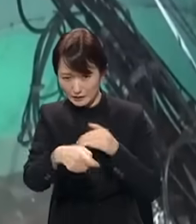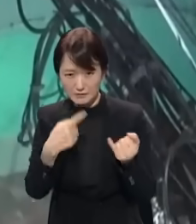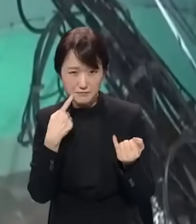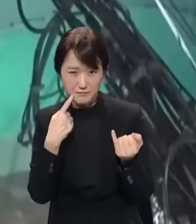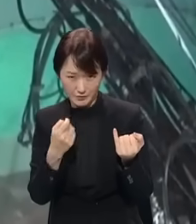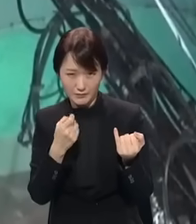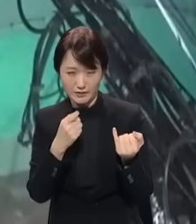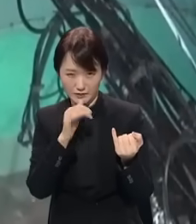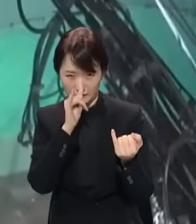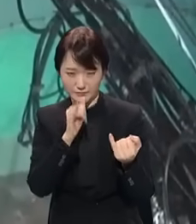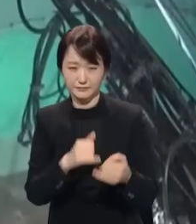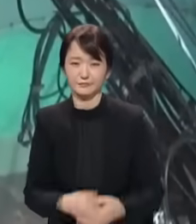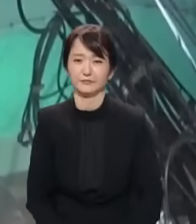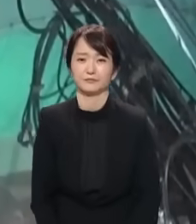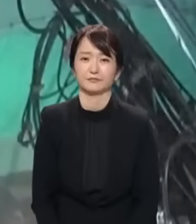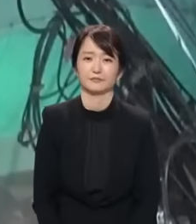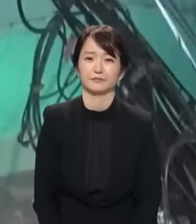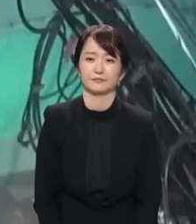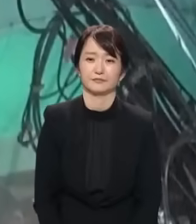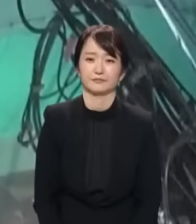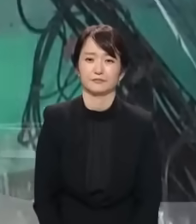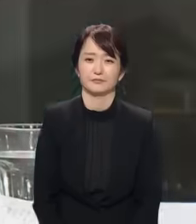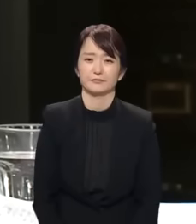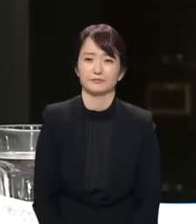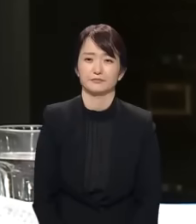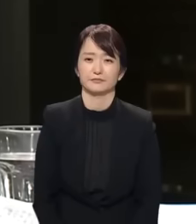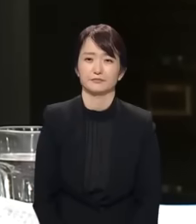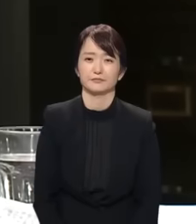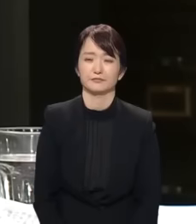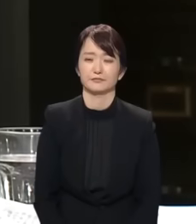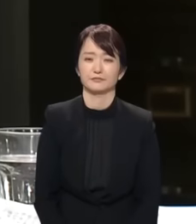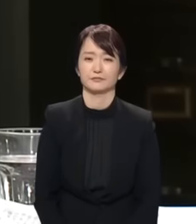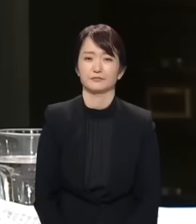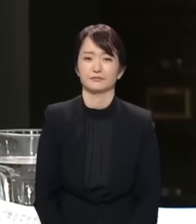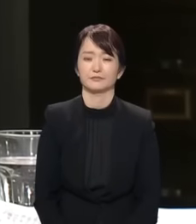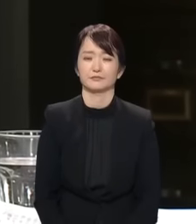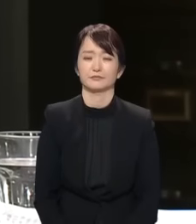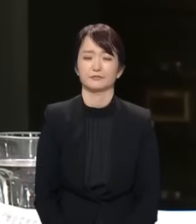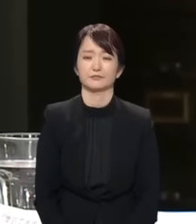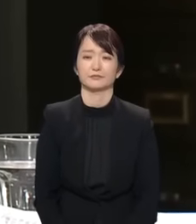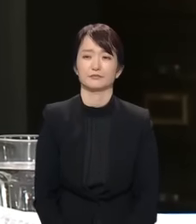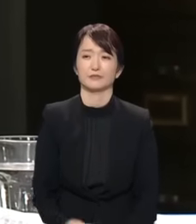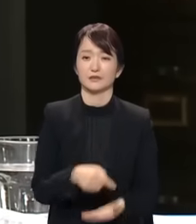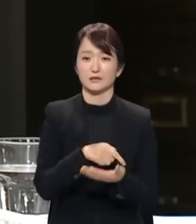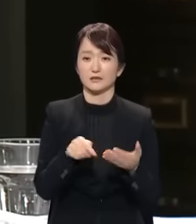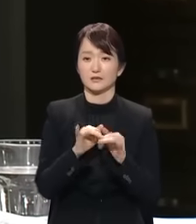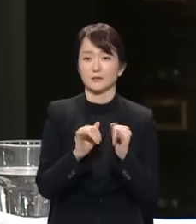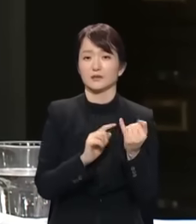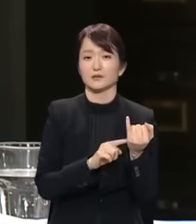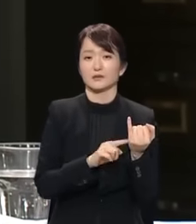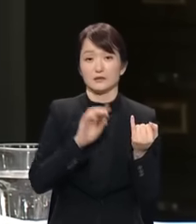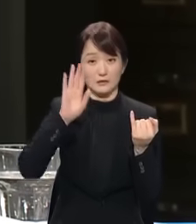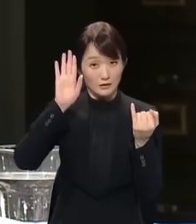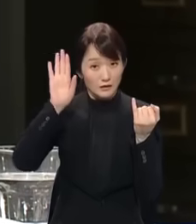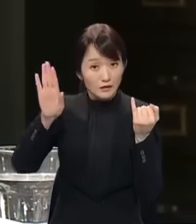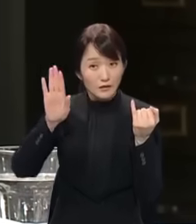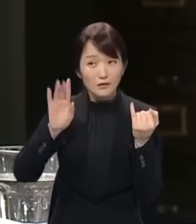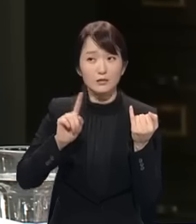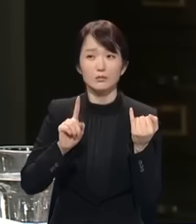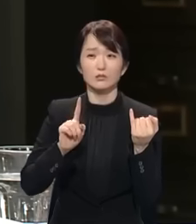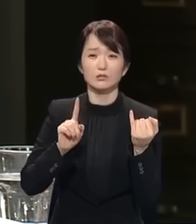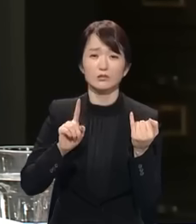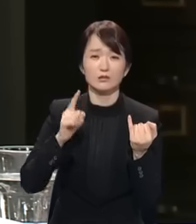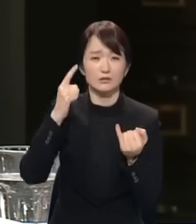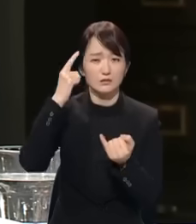너무나 다분하다고 생각합니다. 자, 박 변호사님, 그 저 피해자분들은 정말 앞으로